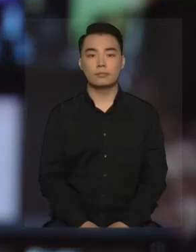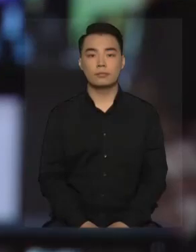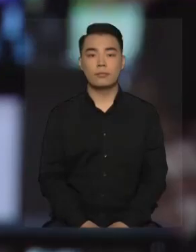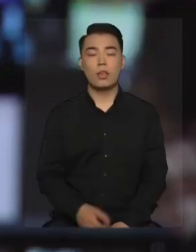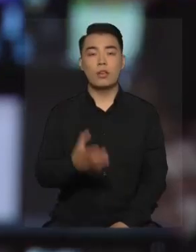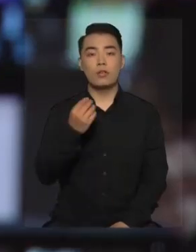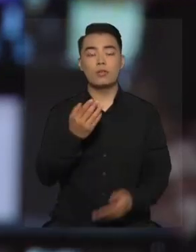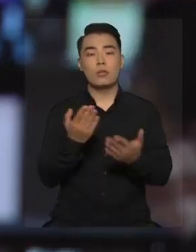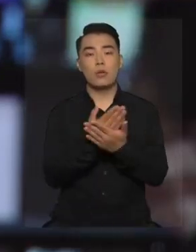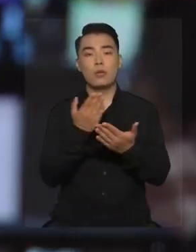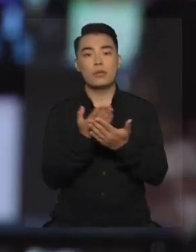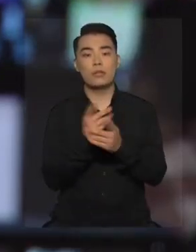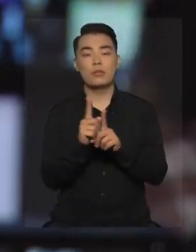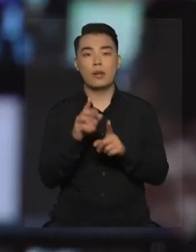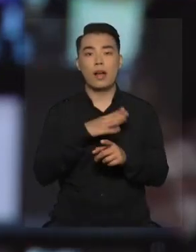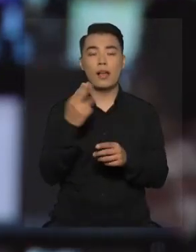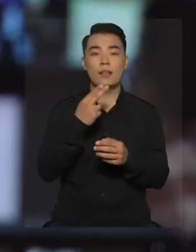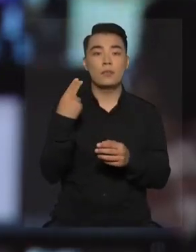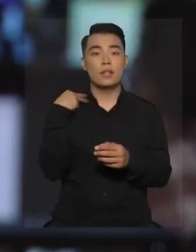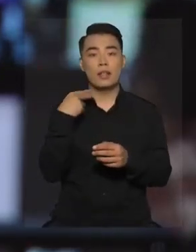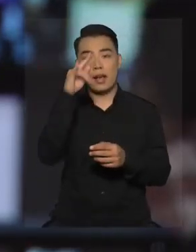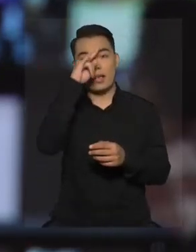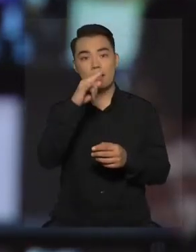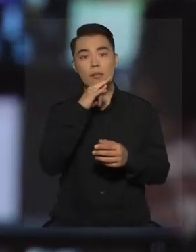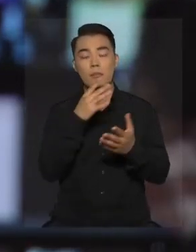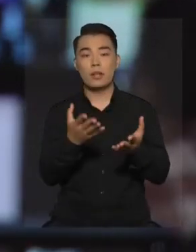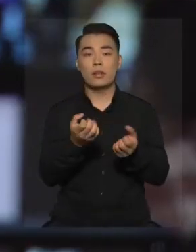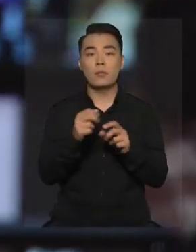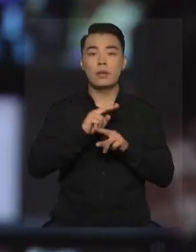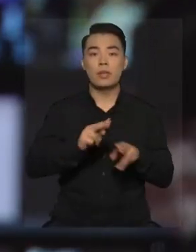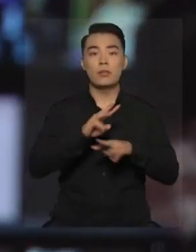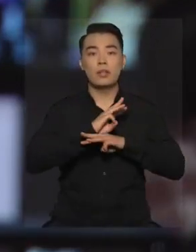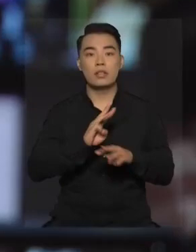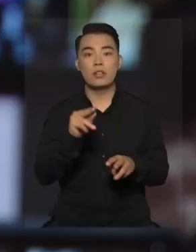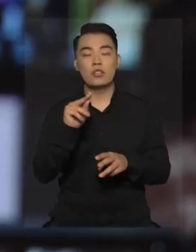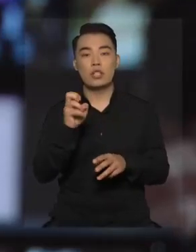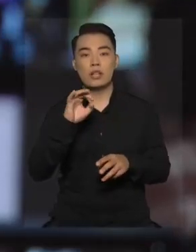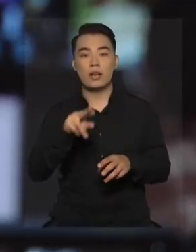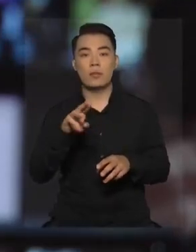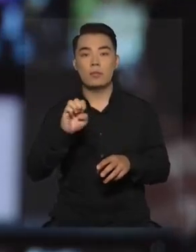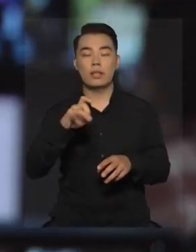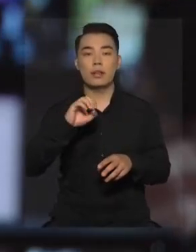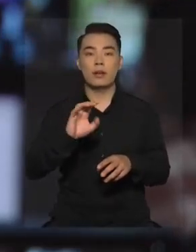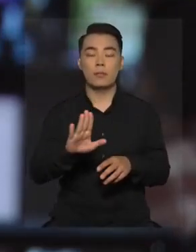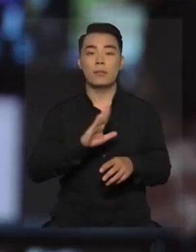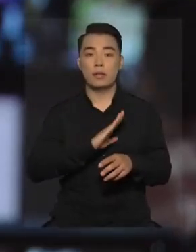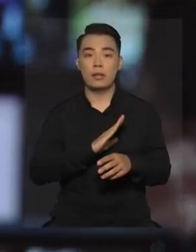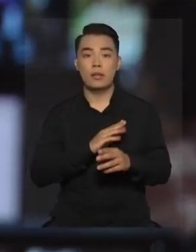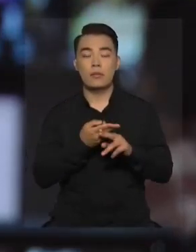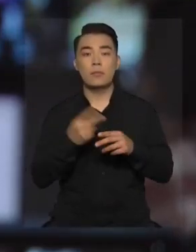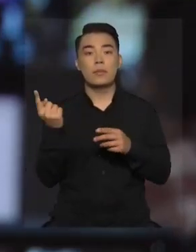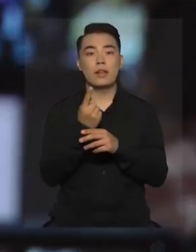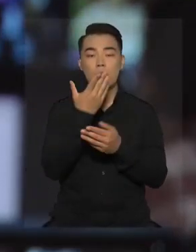А теперь к новостям официальной Астаны. Президент Казахстана принял премьер-министра Чехии Петра Фиалу, совершившего